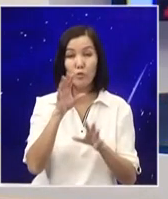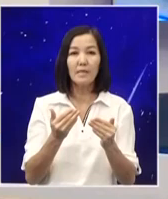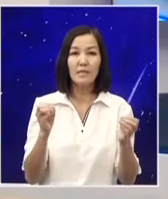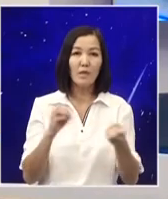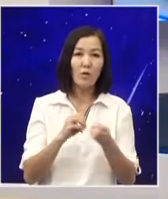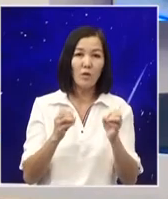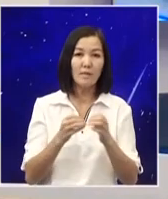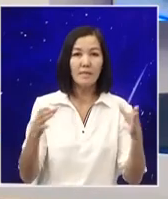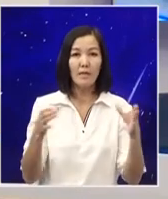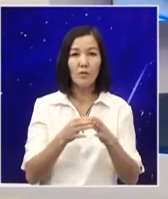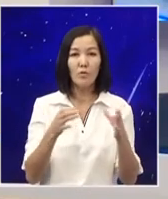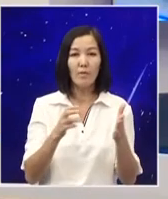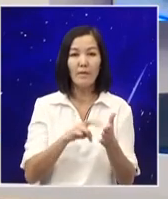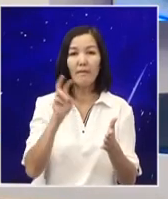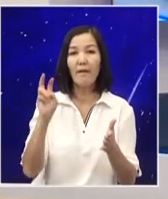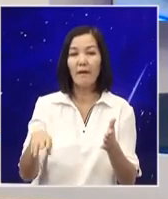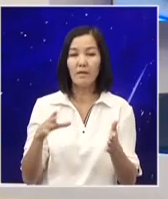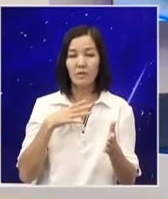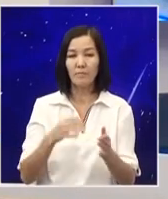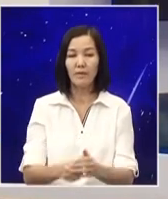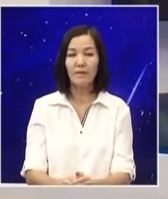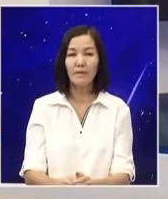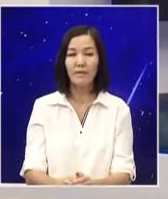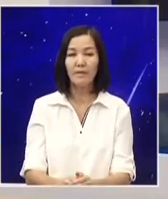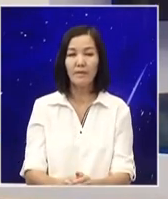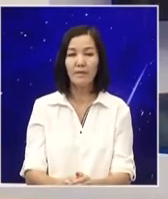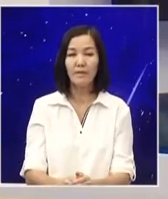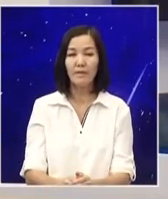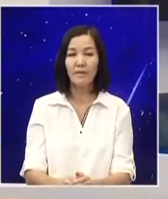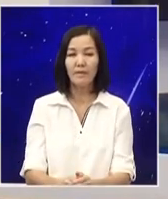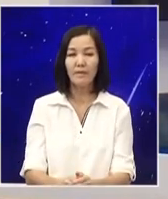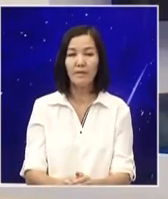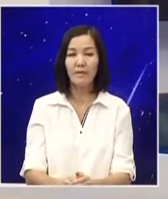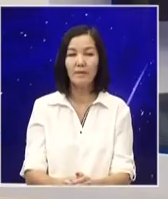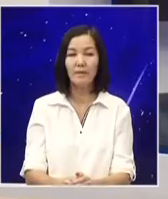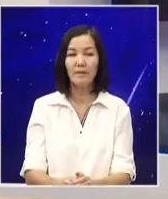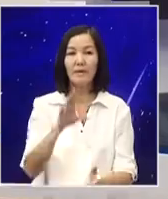басып жүріп, сектаның құрамынан әрең шыққан.